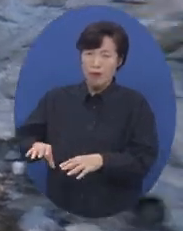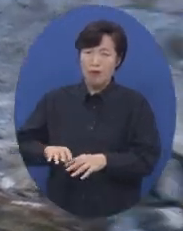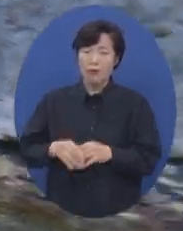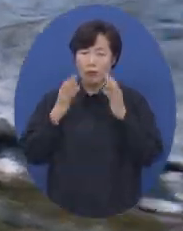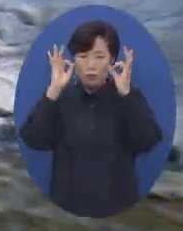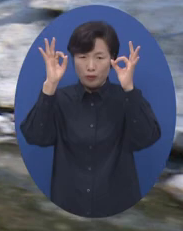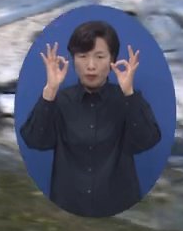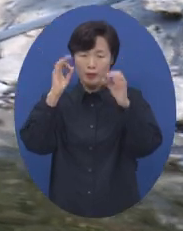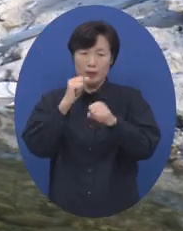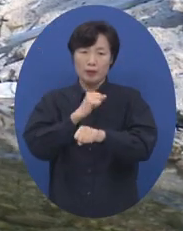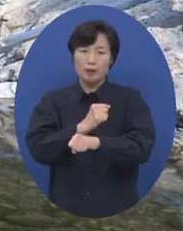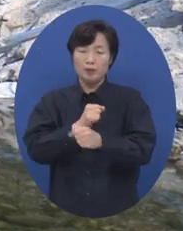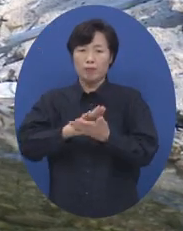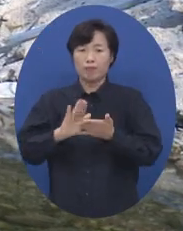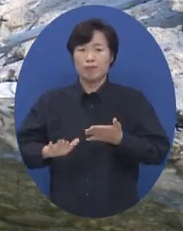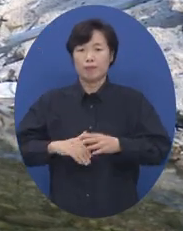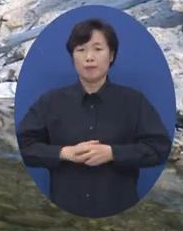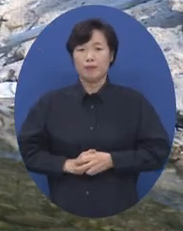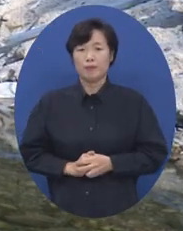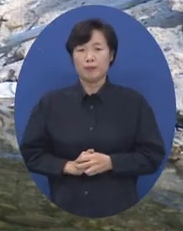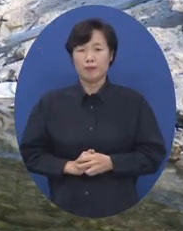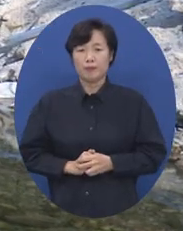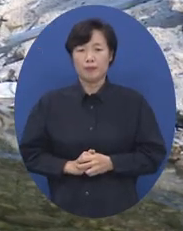계획입니다 경기 줄 tv 김태 입니다